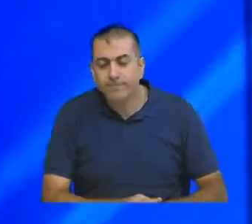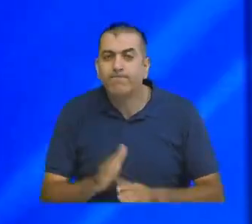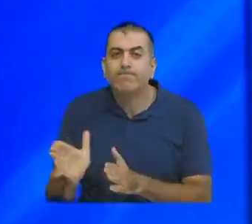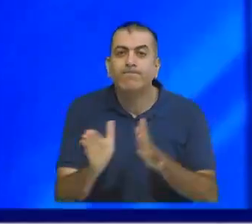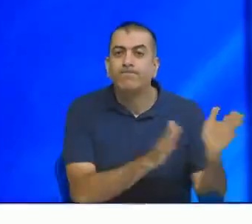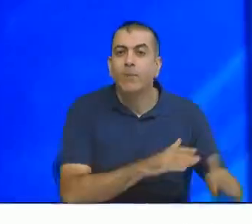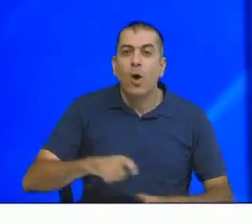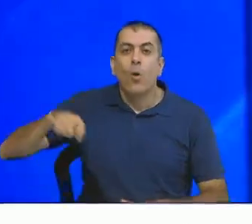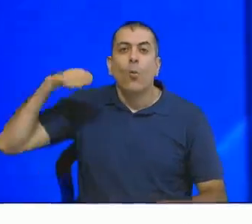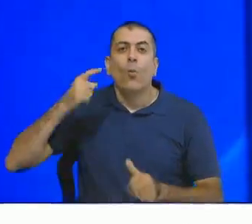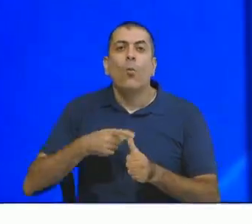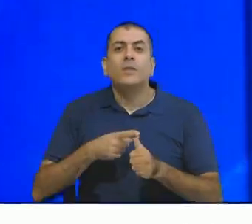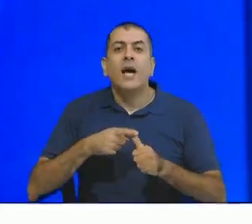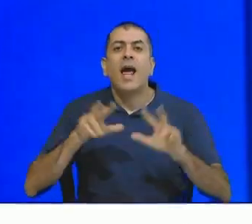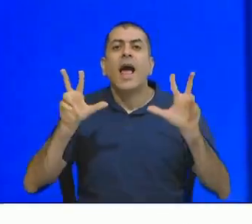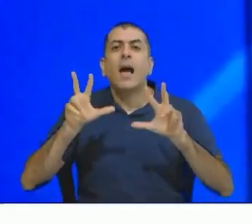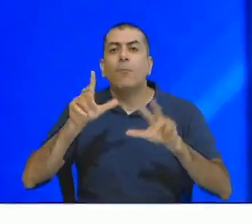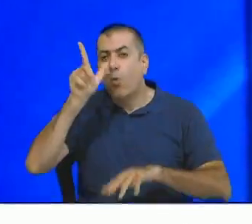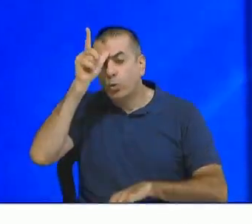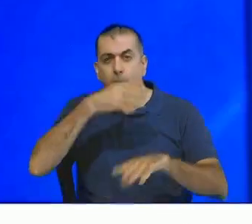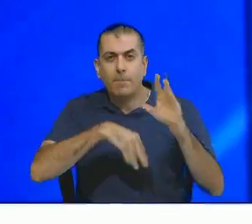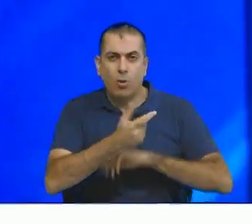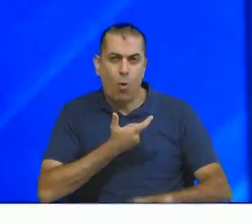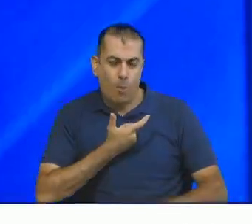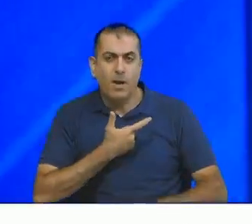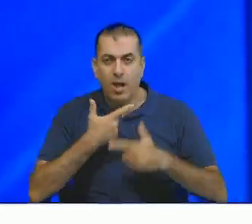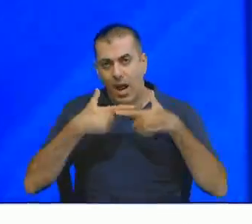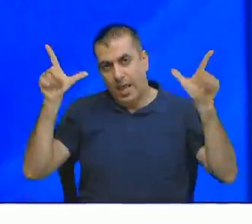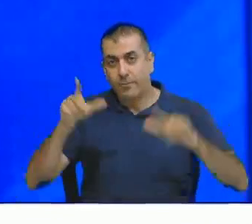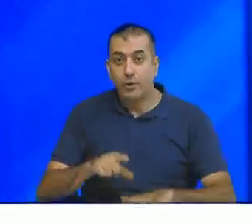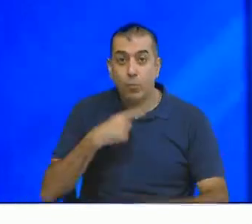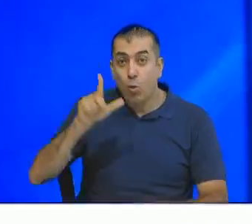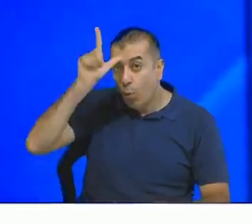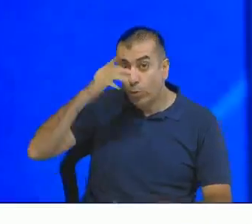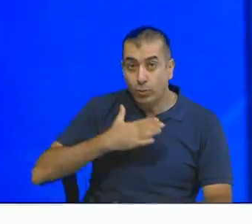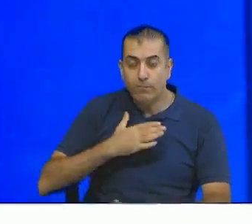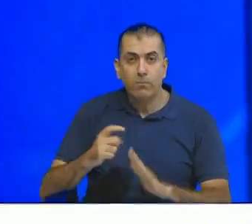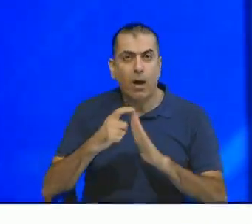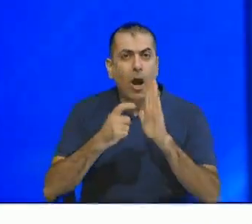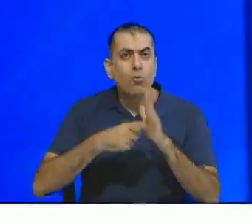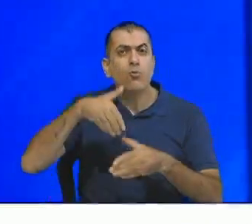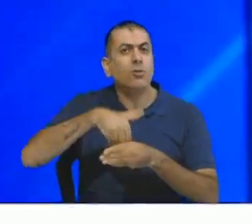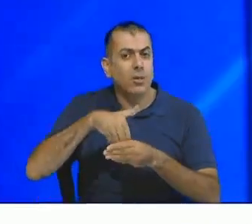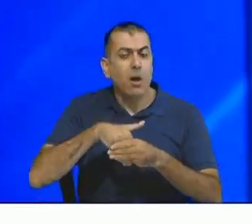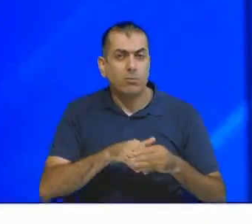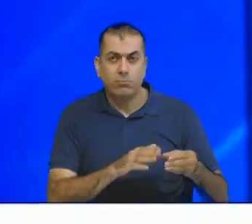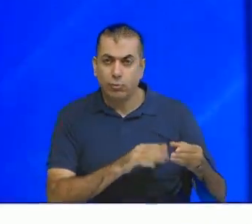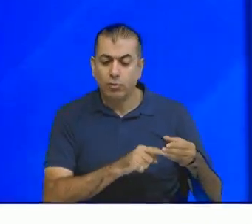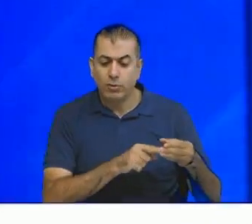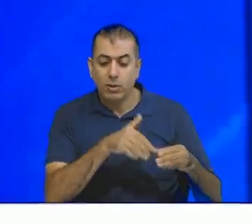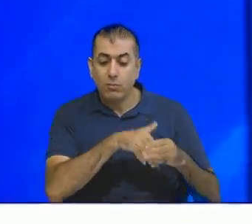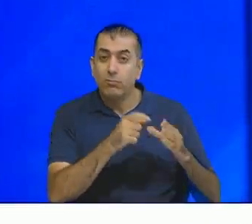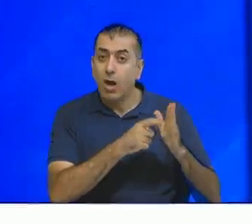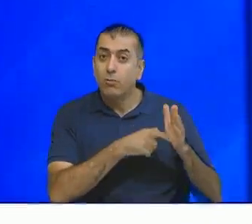قال وزير الاتصال الحكومي الناطق الرسمي باسم الحكومة الدكتور مهند المبيضين إن الأردن يمتلك قانون انتخاب يسير